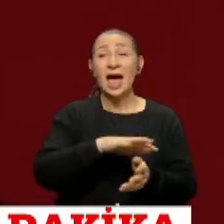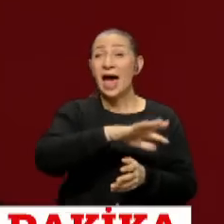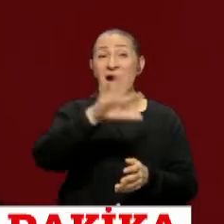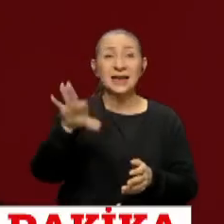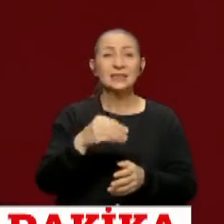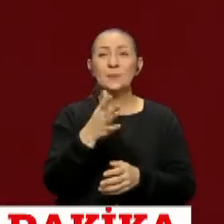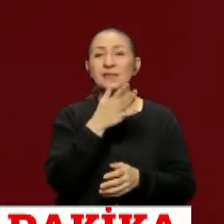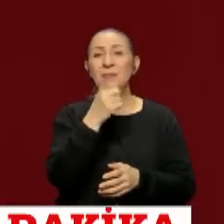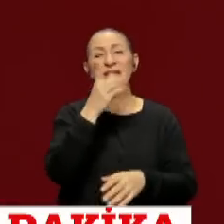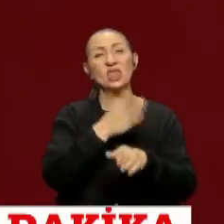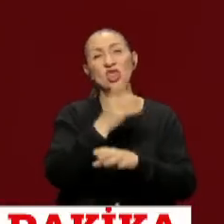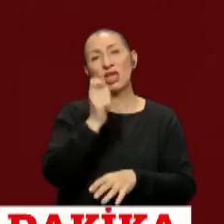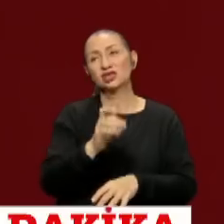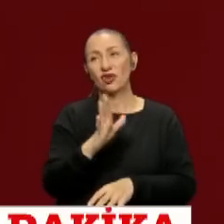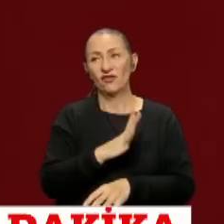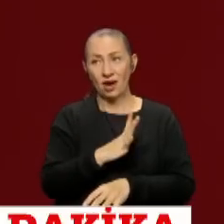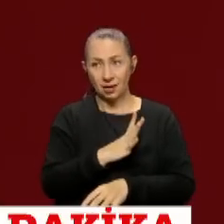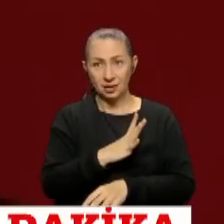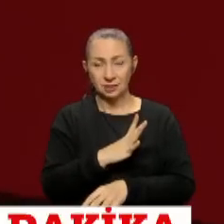herkesin bildiği bir gerçek vardır.